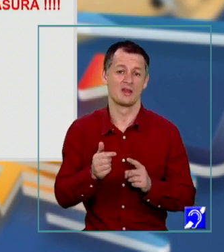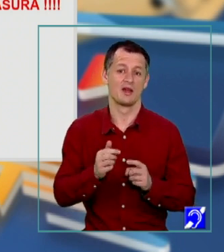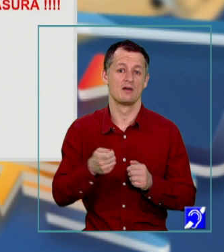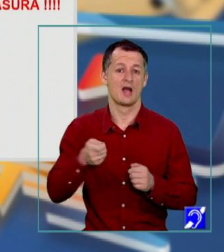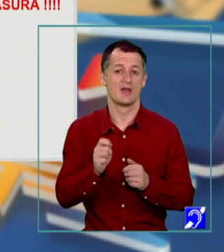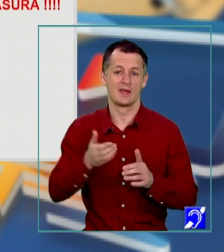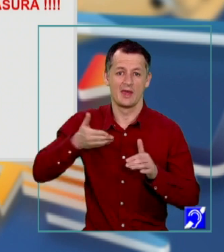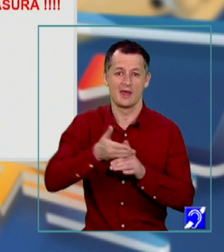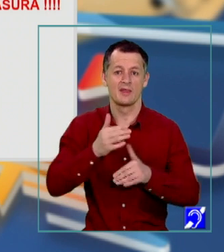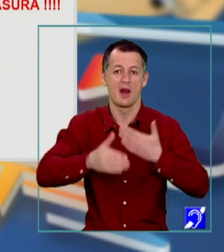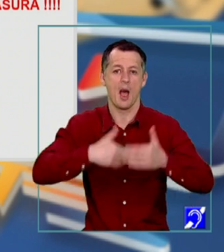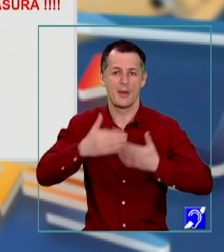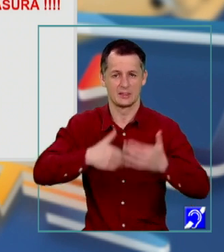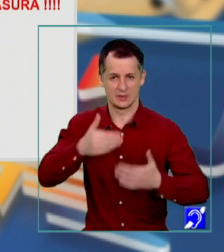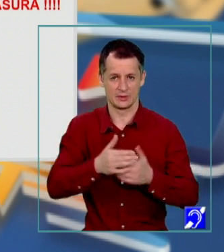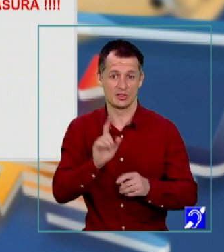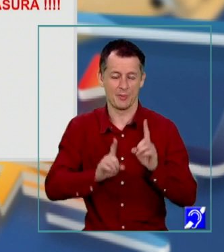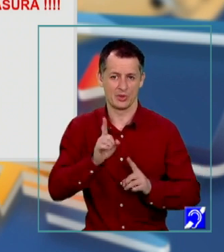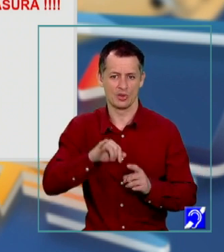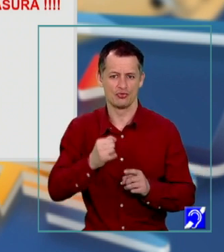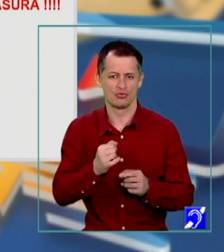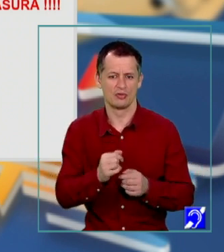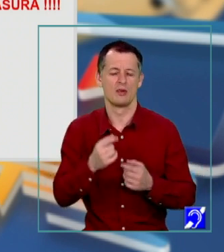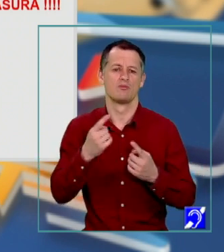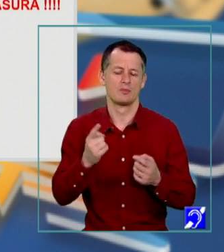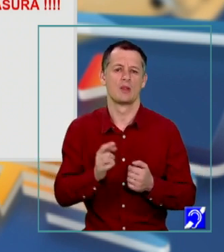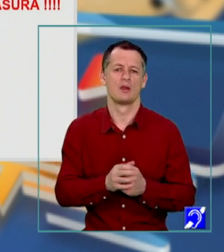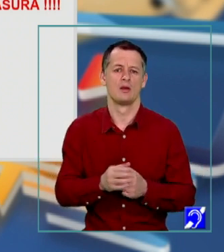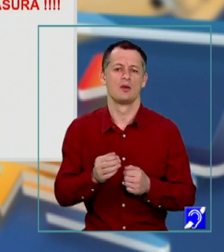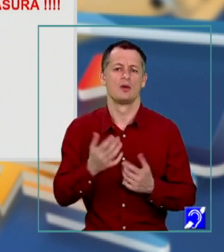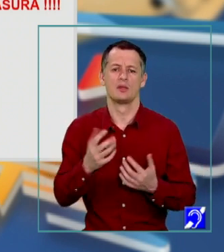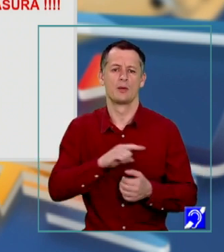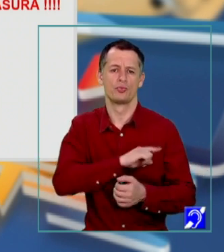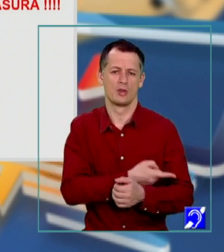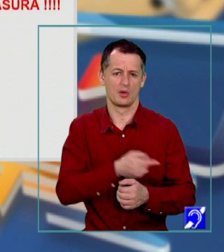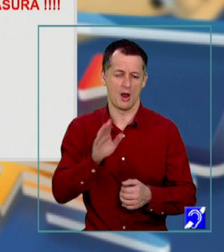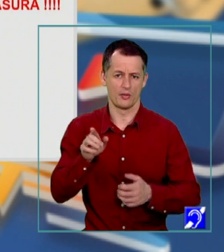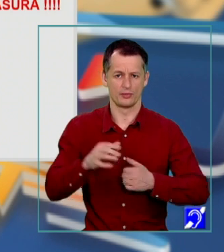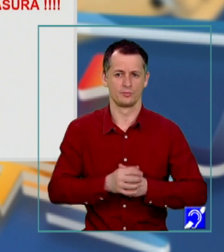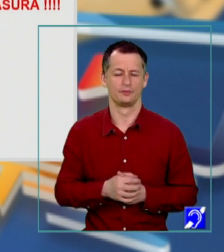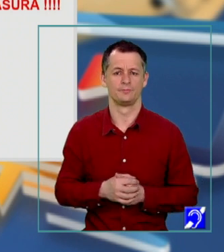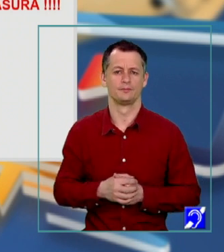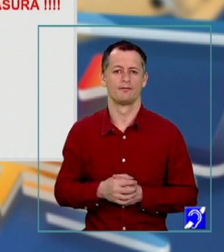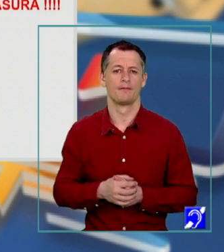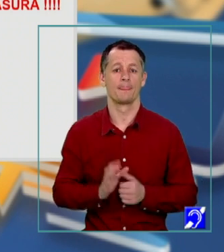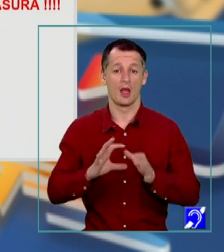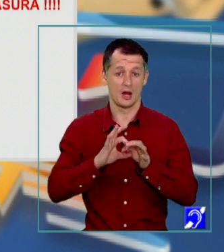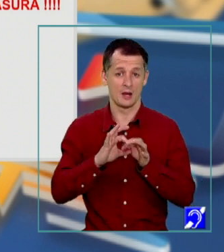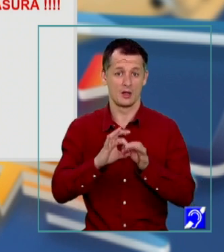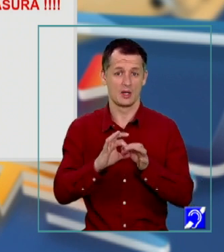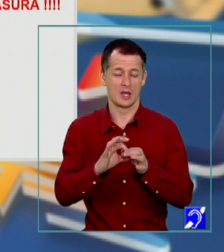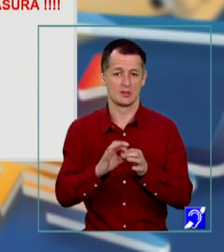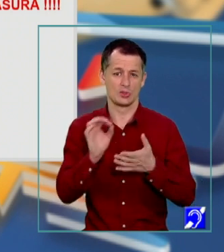în amestec. Și, bineînțeles, depinde și de concentrația, respectiv masa lor. Să detaliem relația scrisă